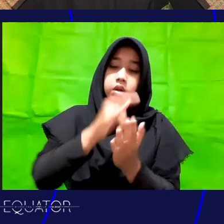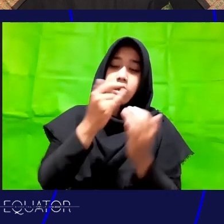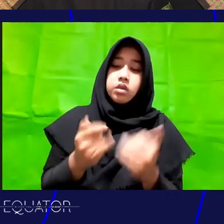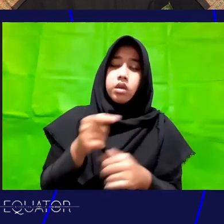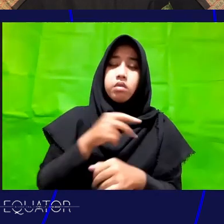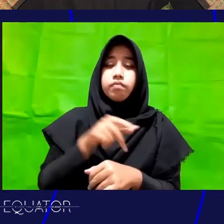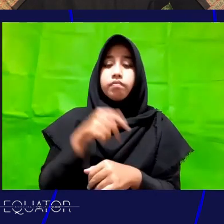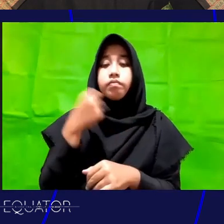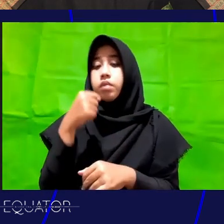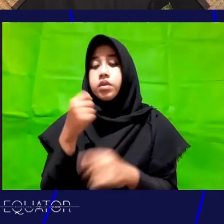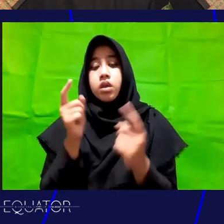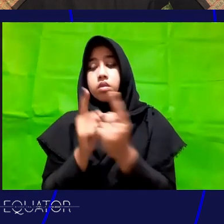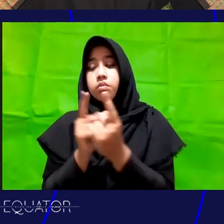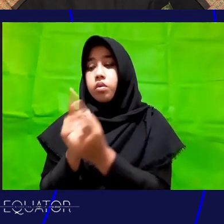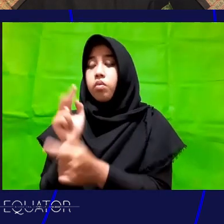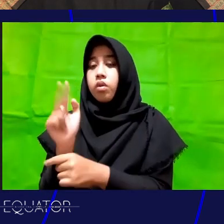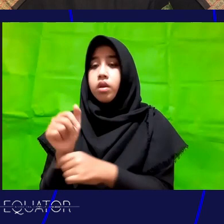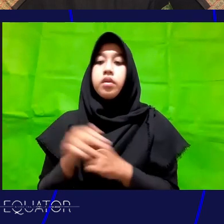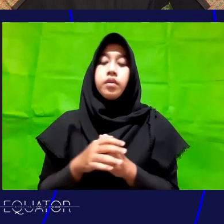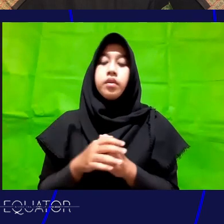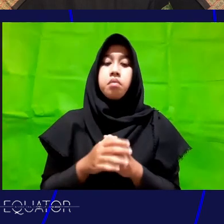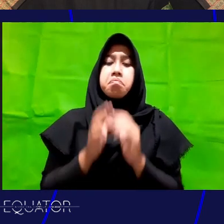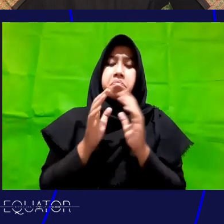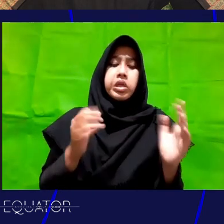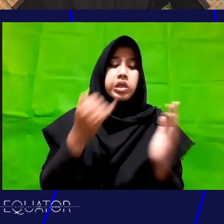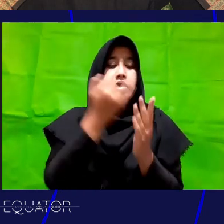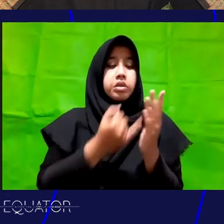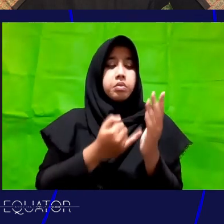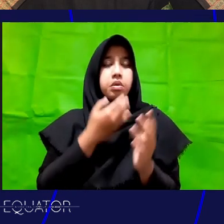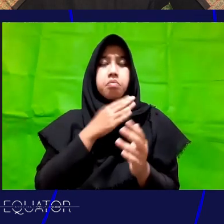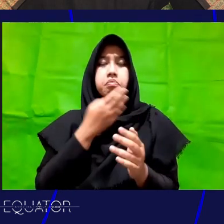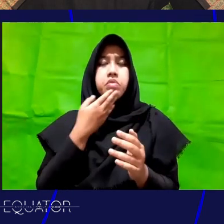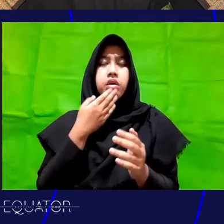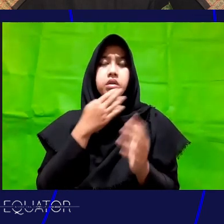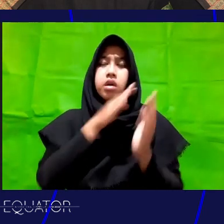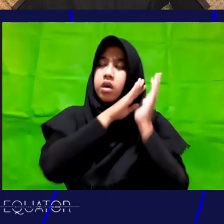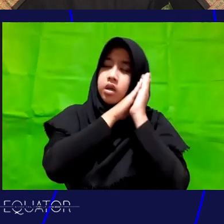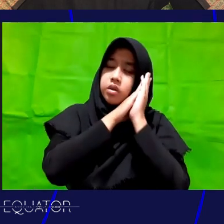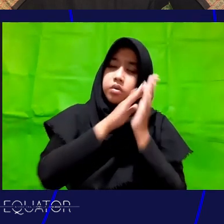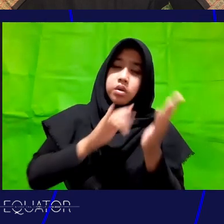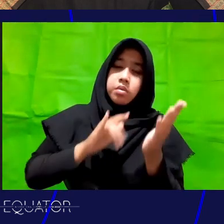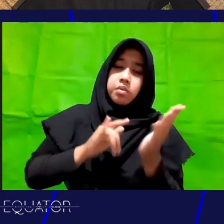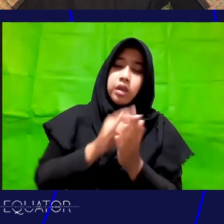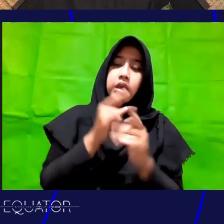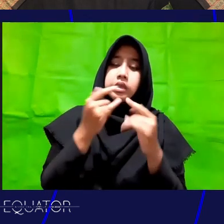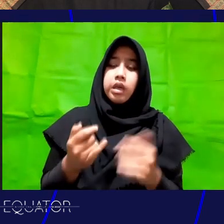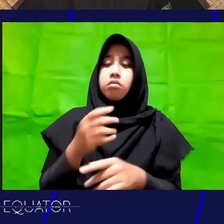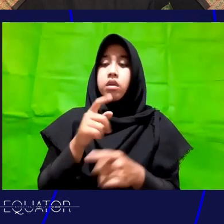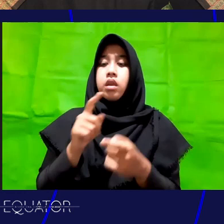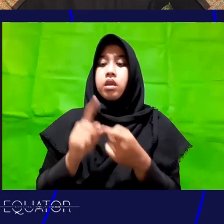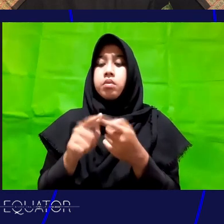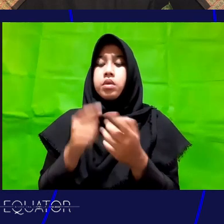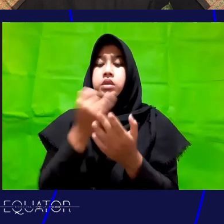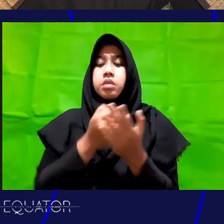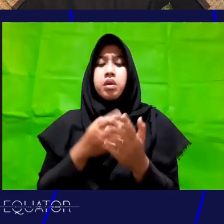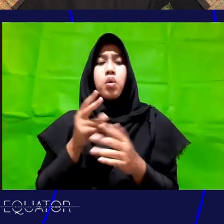ya. Mungkin banyak seniman yang biasa tidur di bandara sekarang jadi rindu sama bandara gitu ya. Banyak seniman juga yang biasanya, oh saya